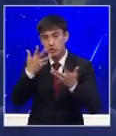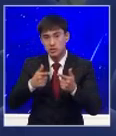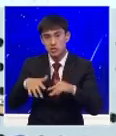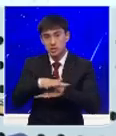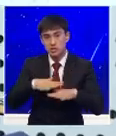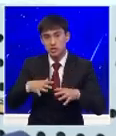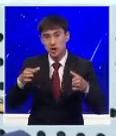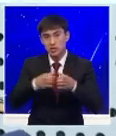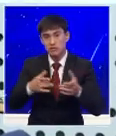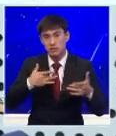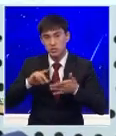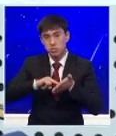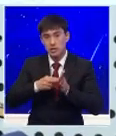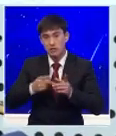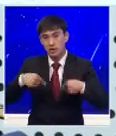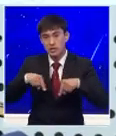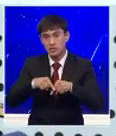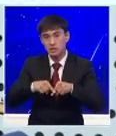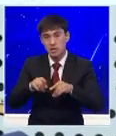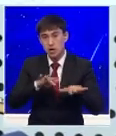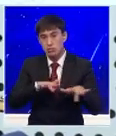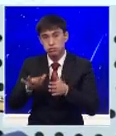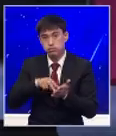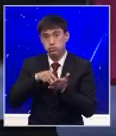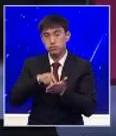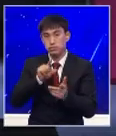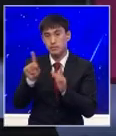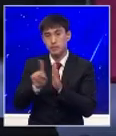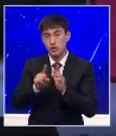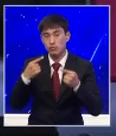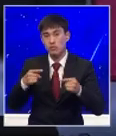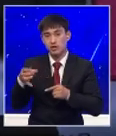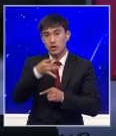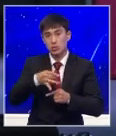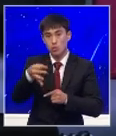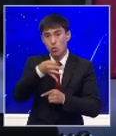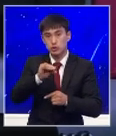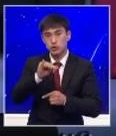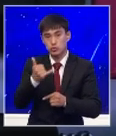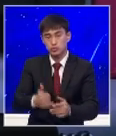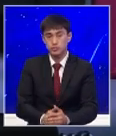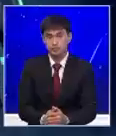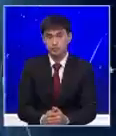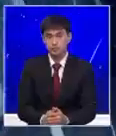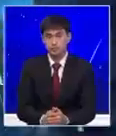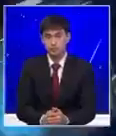зрителей коллектив театра планирует организовать гастрольный тур снова постановкой во всех районах области